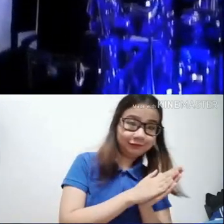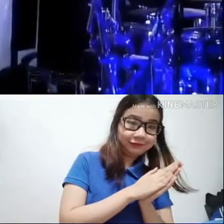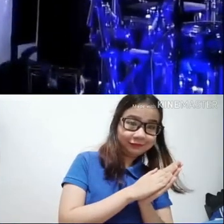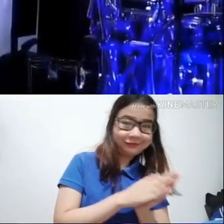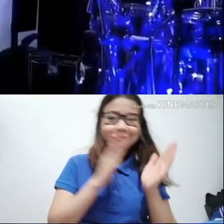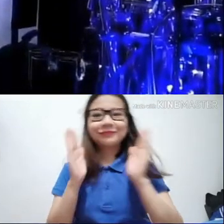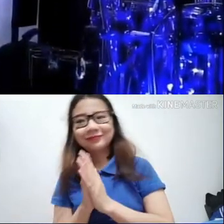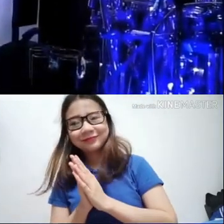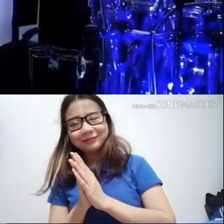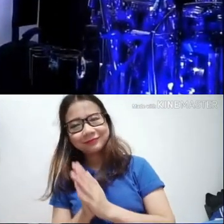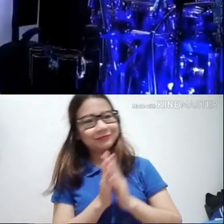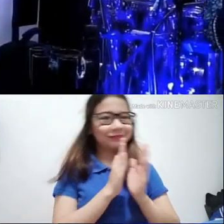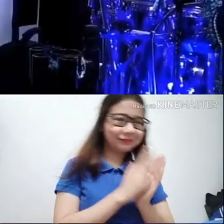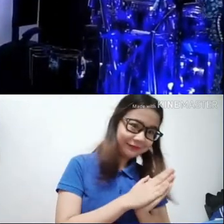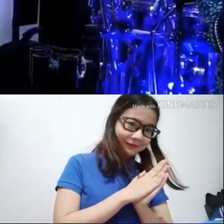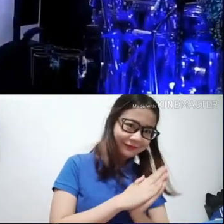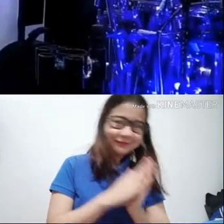for your